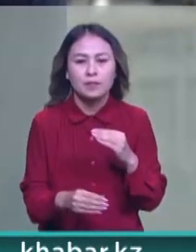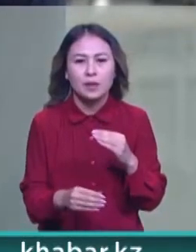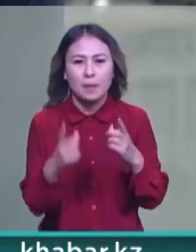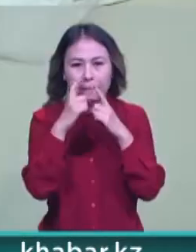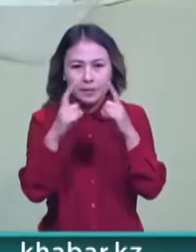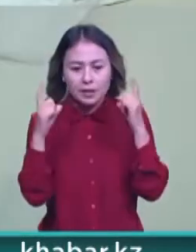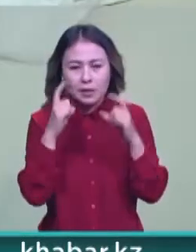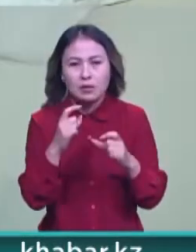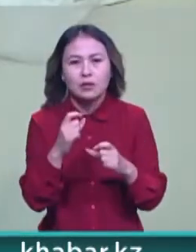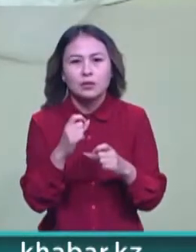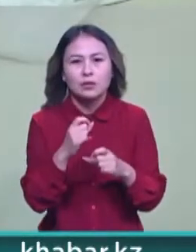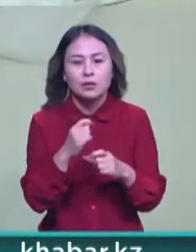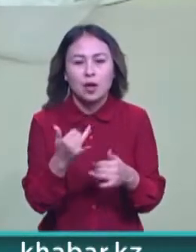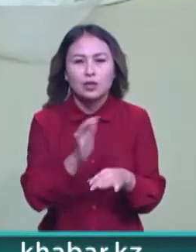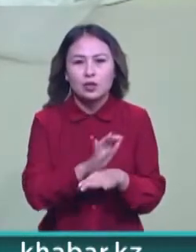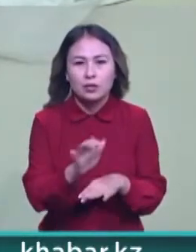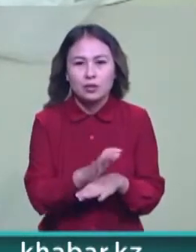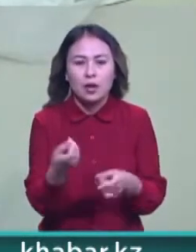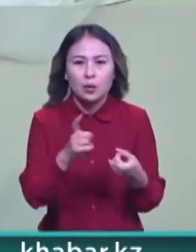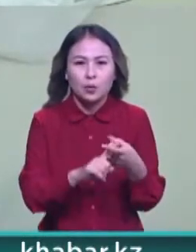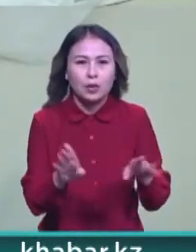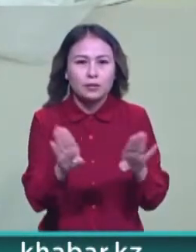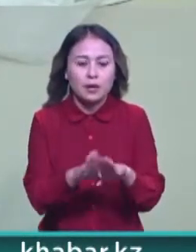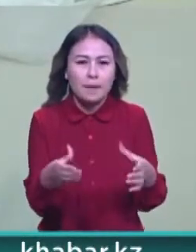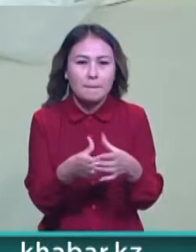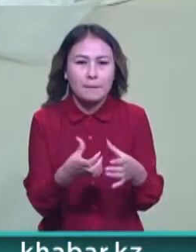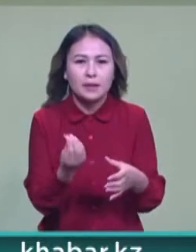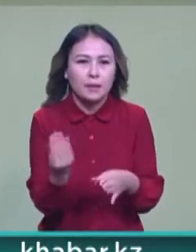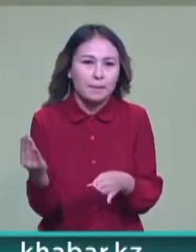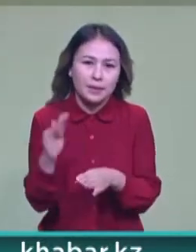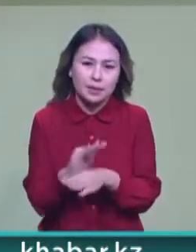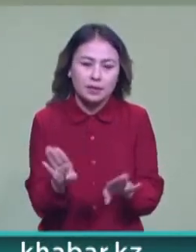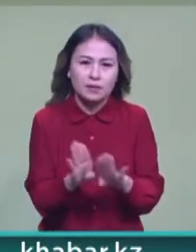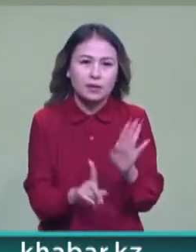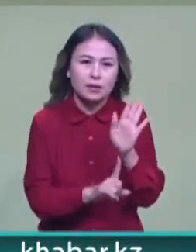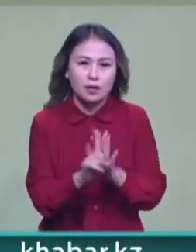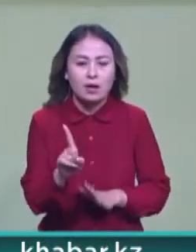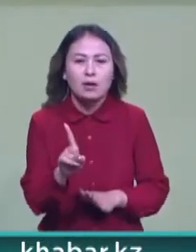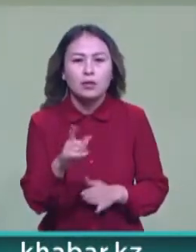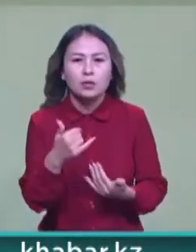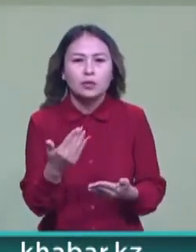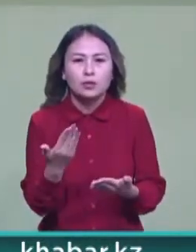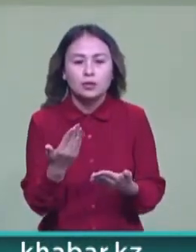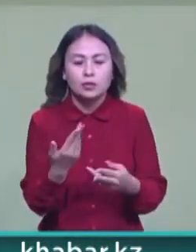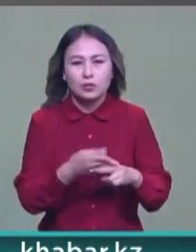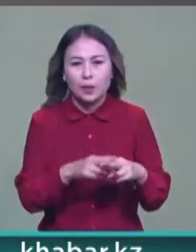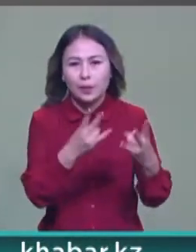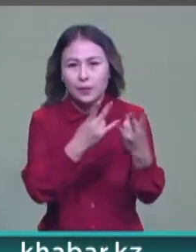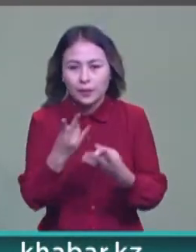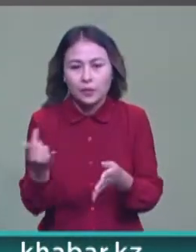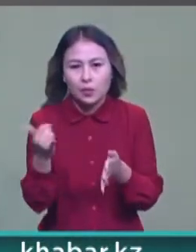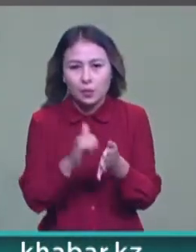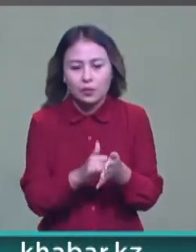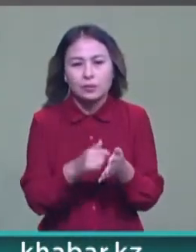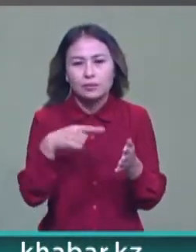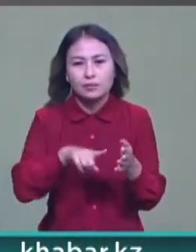бетперделер шығарамыз. Сұраныстың артуына байланысты компания енді тағы бір өндіріс желін іске қосуға әзірлік жасап жатыр. Оған қажетті қондырғылар мен құрал